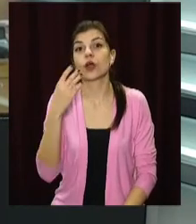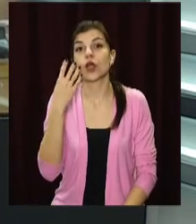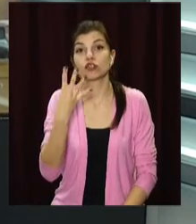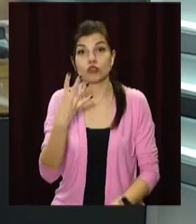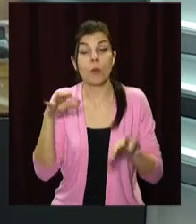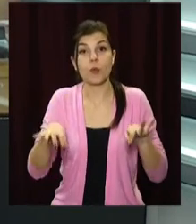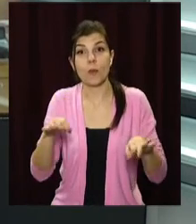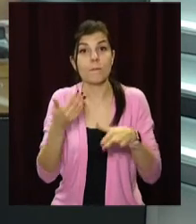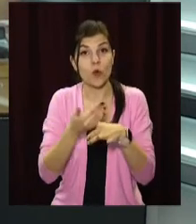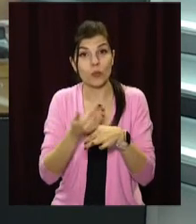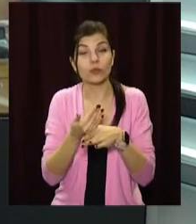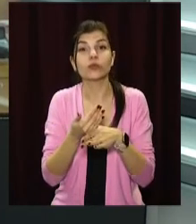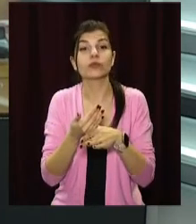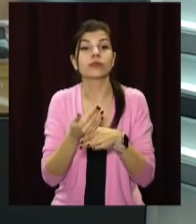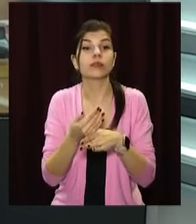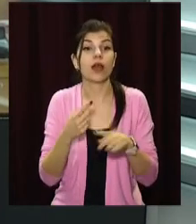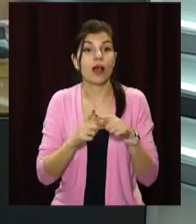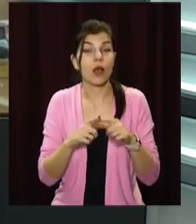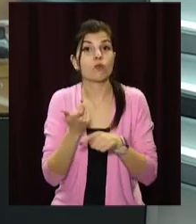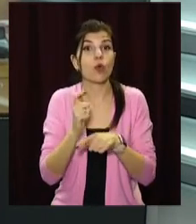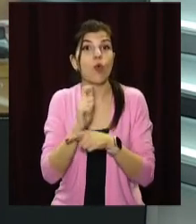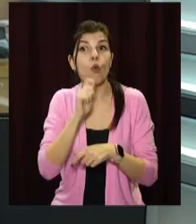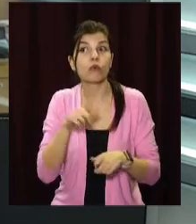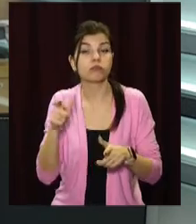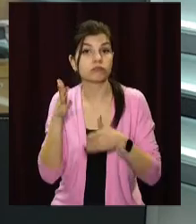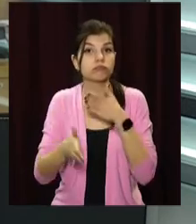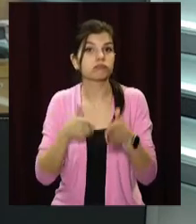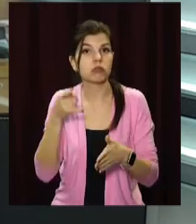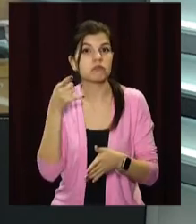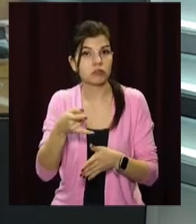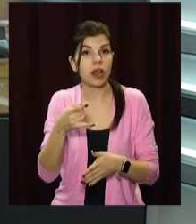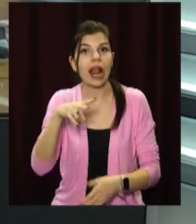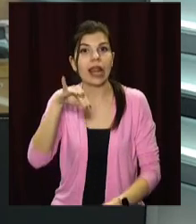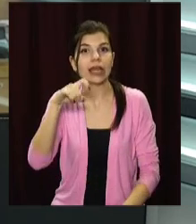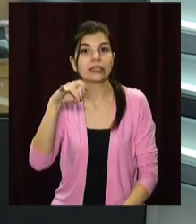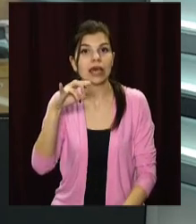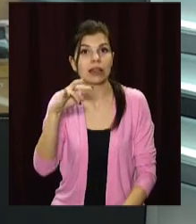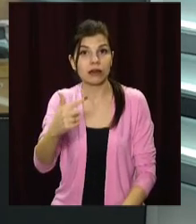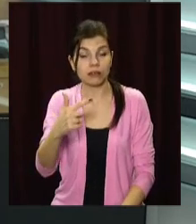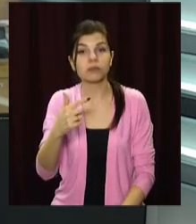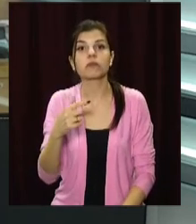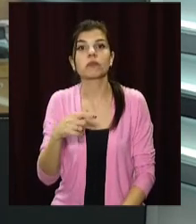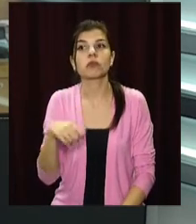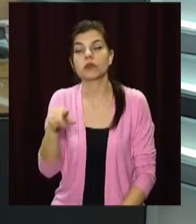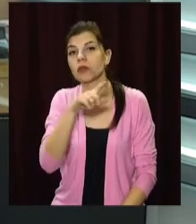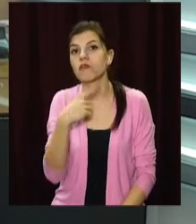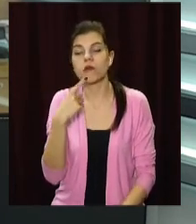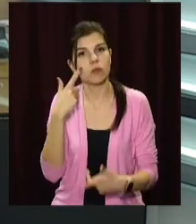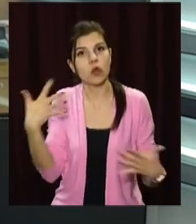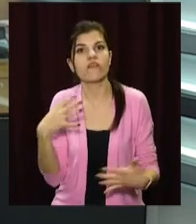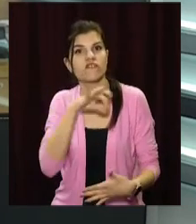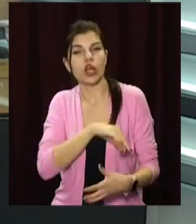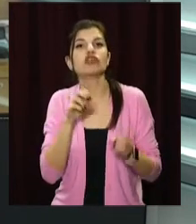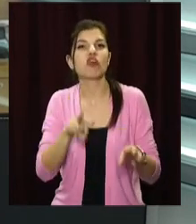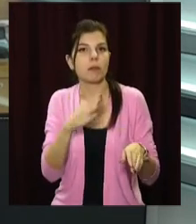Чотириколісний помічник з правом викупу. Все більше українців обирають придбання авто у лізинг. Такий варіант покупки фахівці називають більш вигідним,